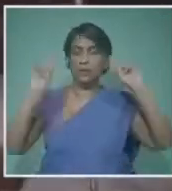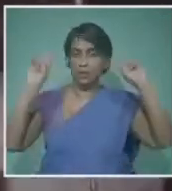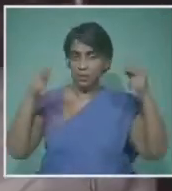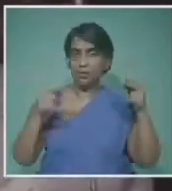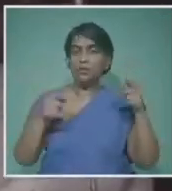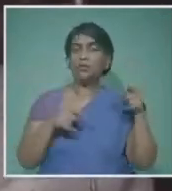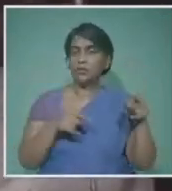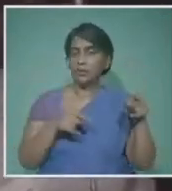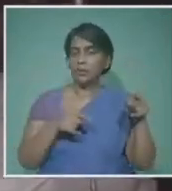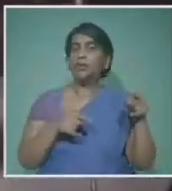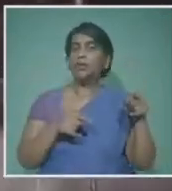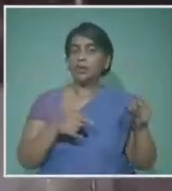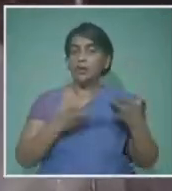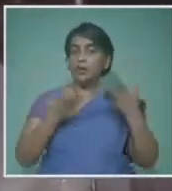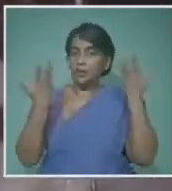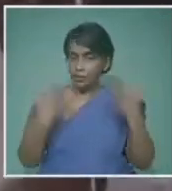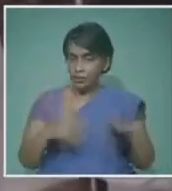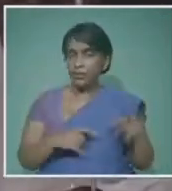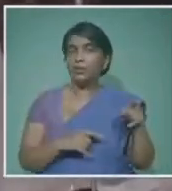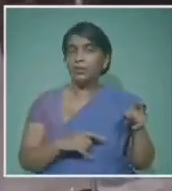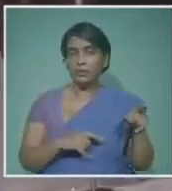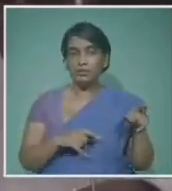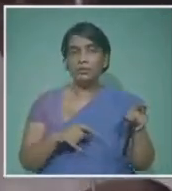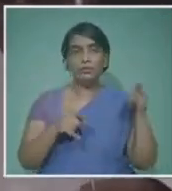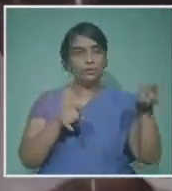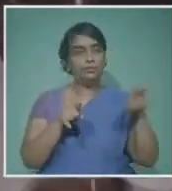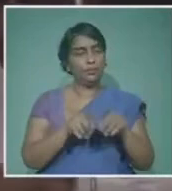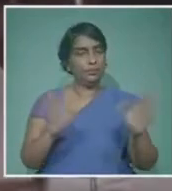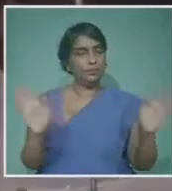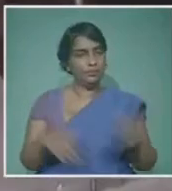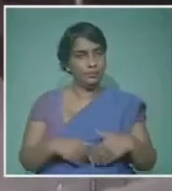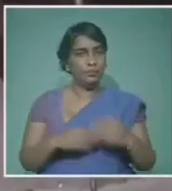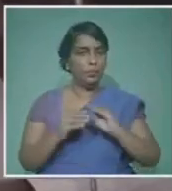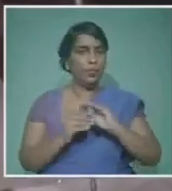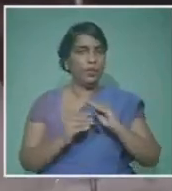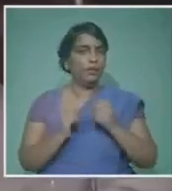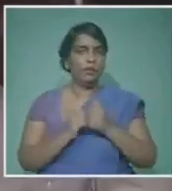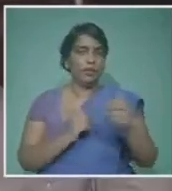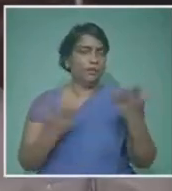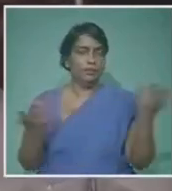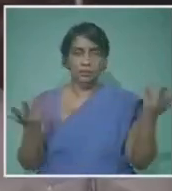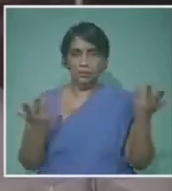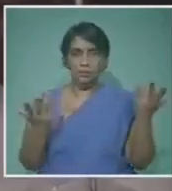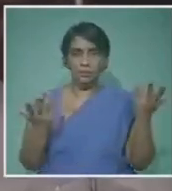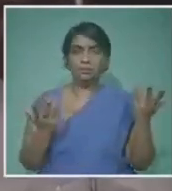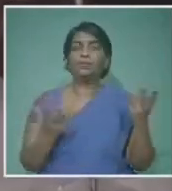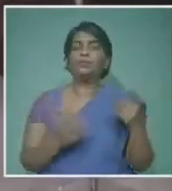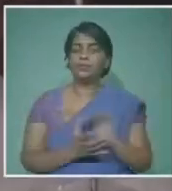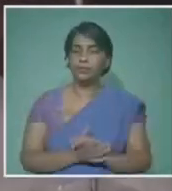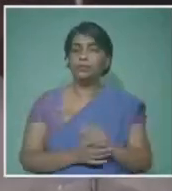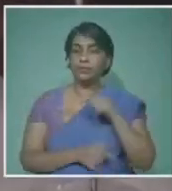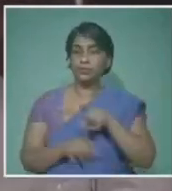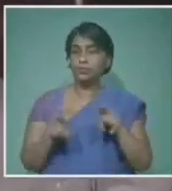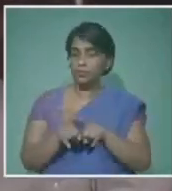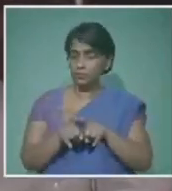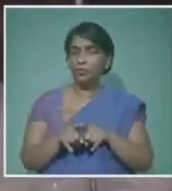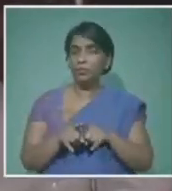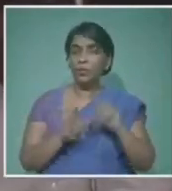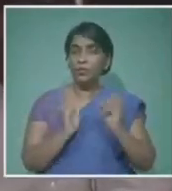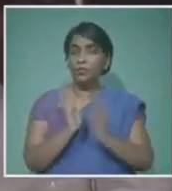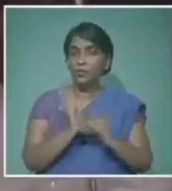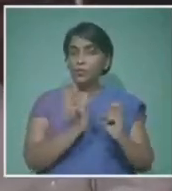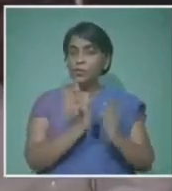මැන්ඩේට් අවසන් වී ඇති බැවින් ඒවා තවදුරටත් නොපවතින බැවින් මේ අදිරේදී එකී කොමිෂන් සභා